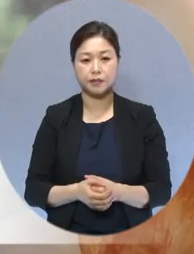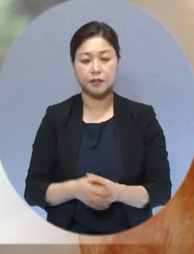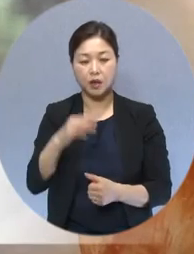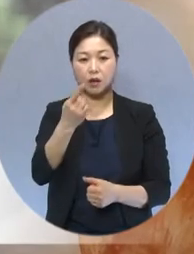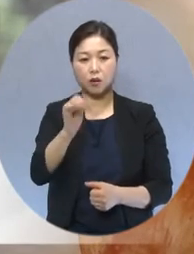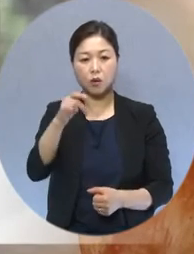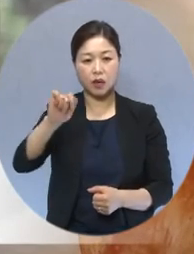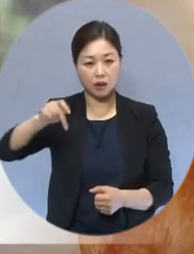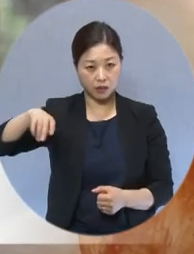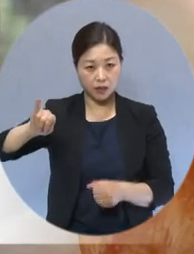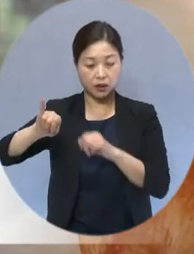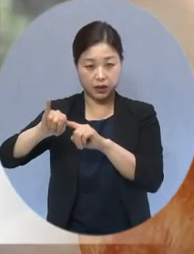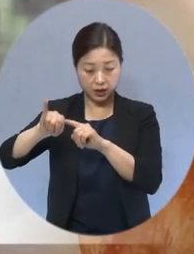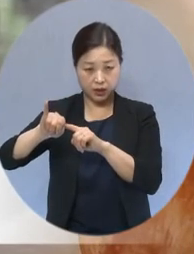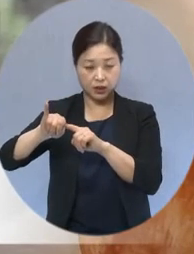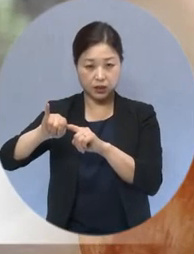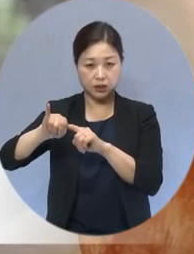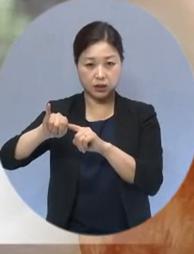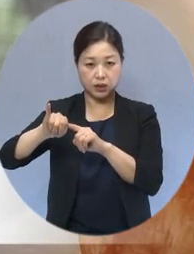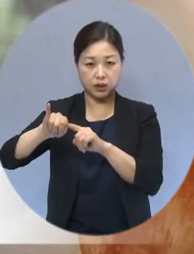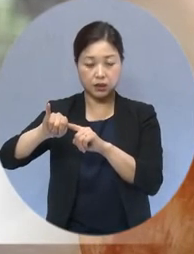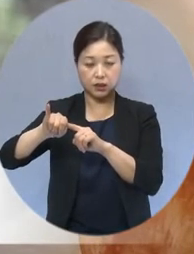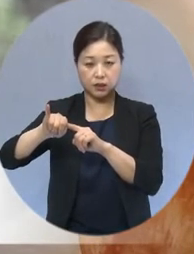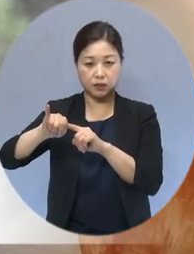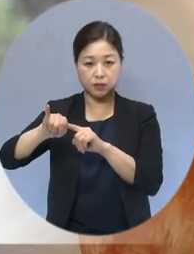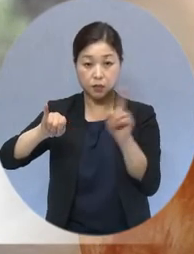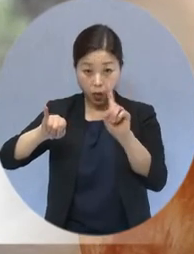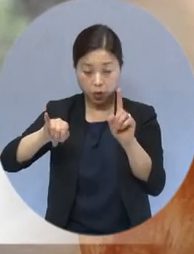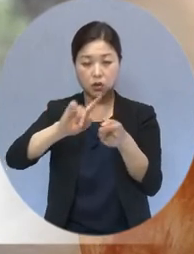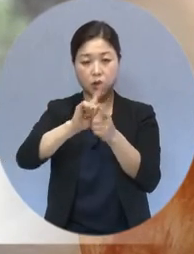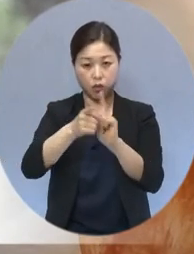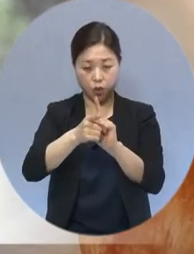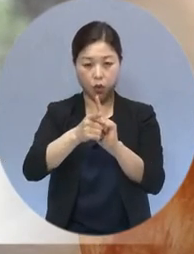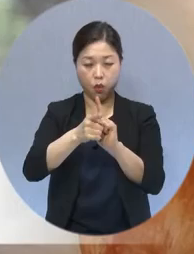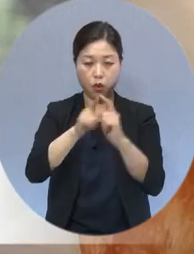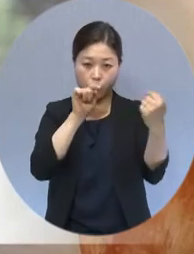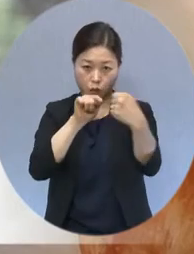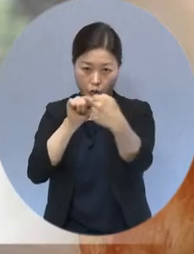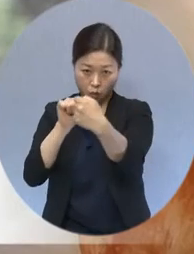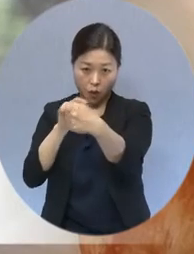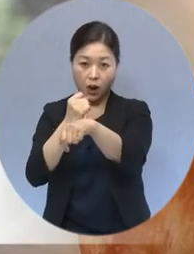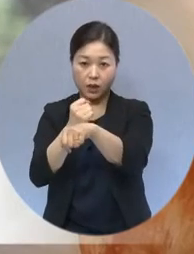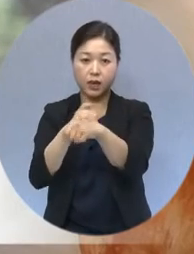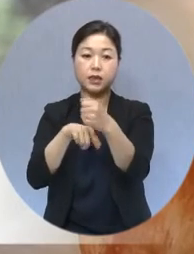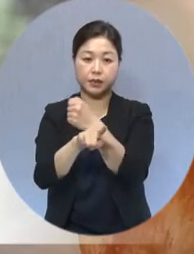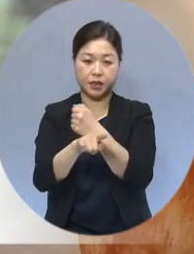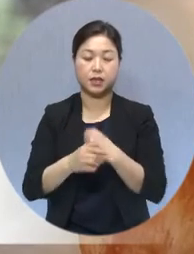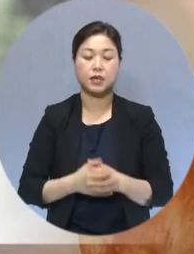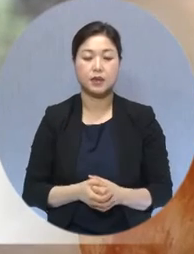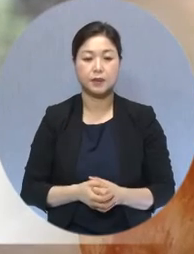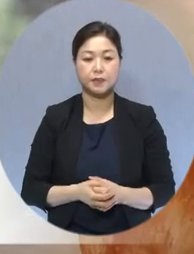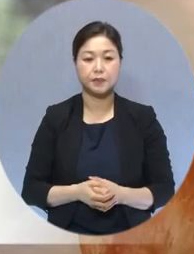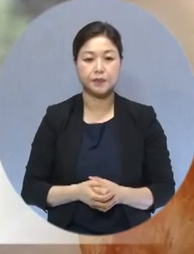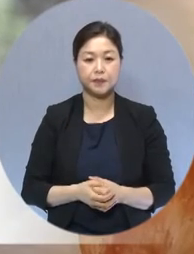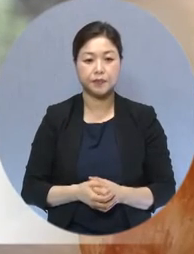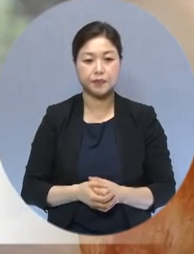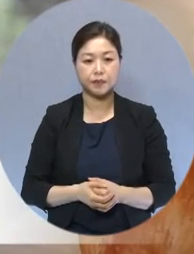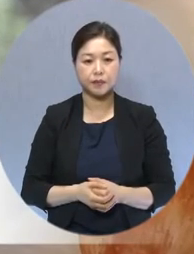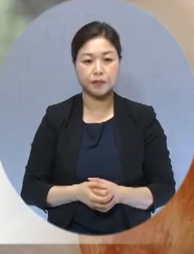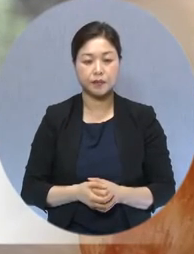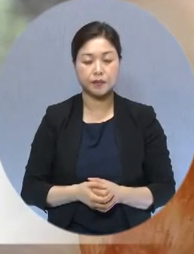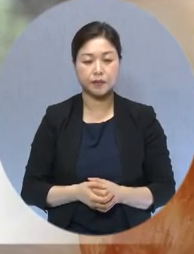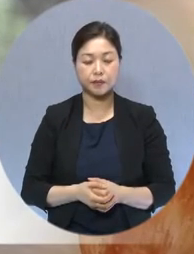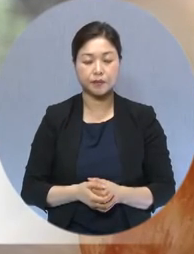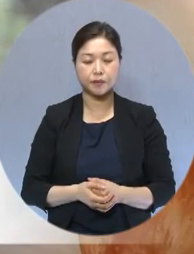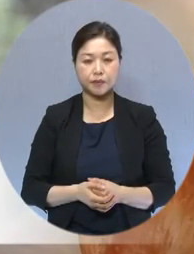통 갤러리는 말 그대로 서로 소통하다라는 이야기 뜻이 있거든요.